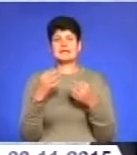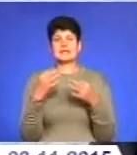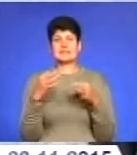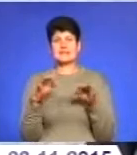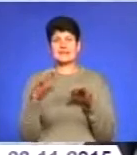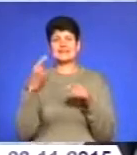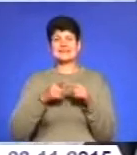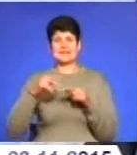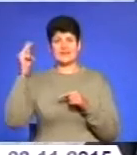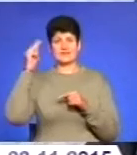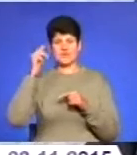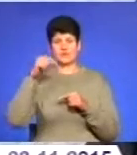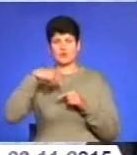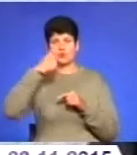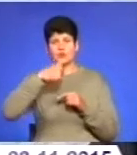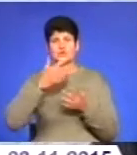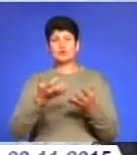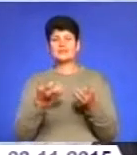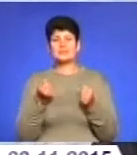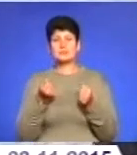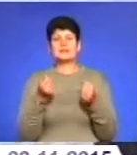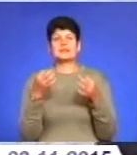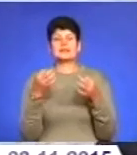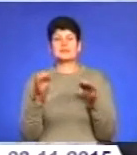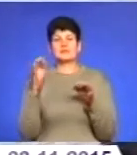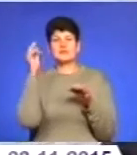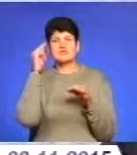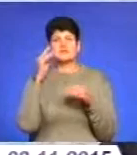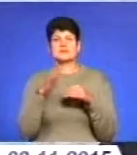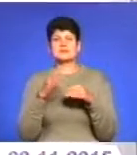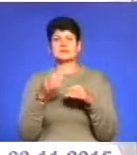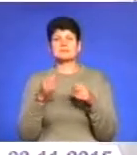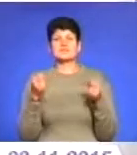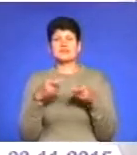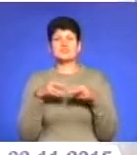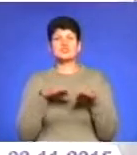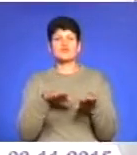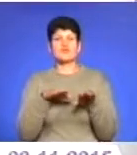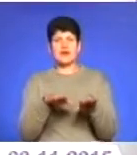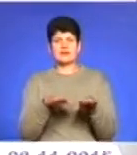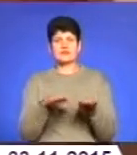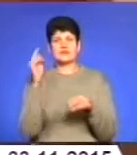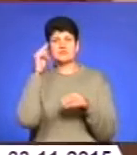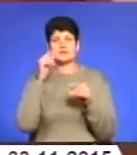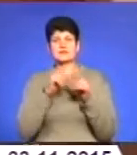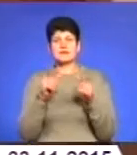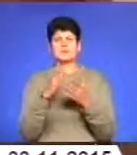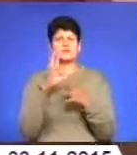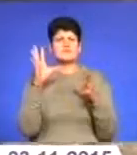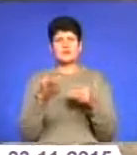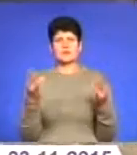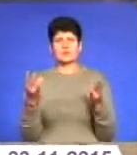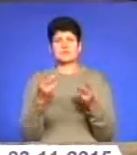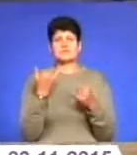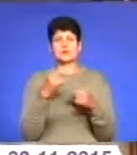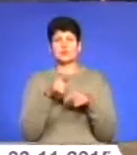це навчання. І цього року ми отримали ліцензію на навчання за спеціальністю швеї. Навчальний заклад облаштований всім необхідним. Зараз